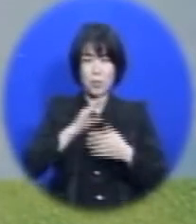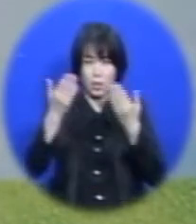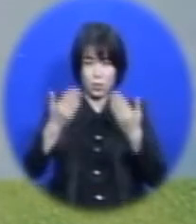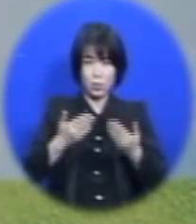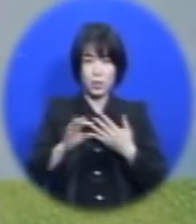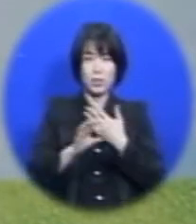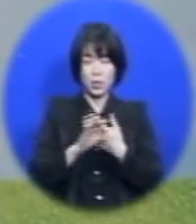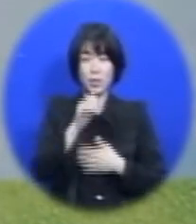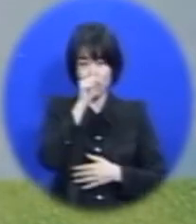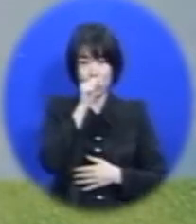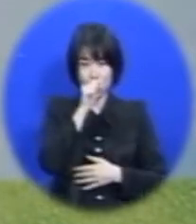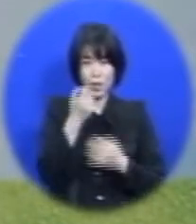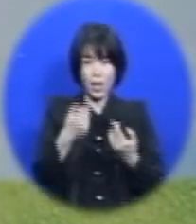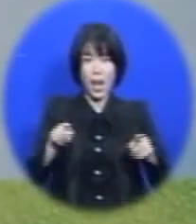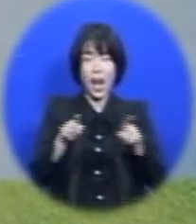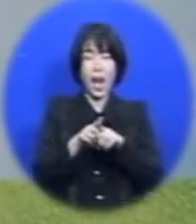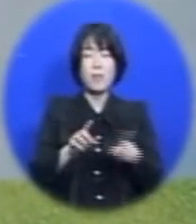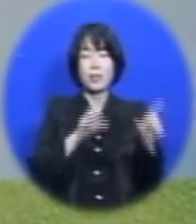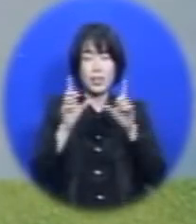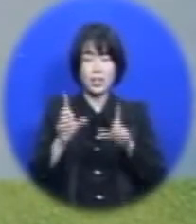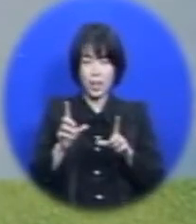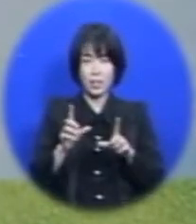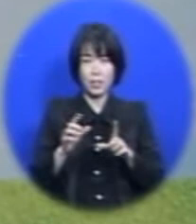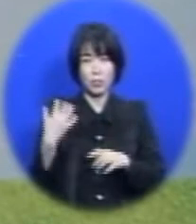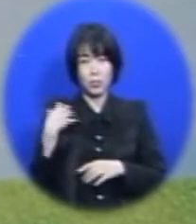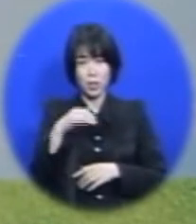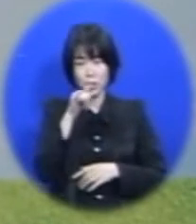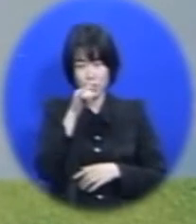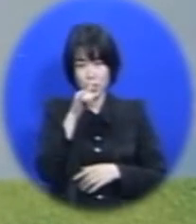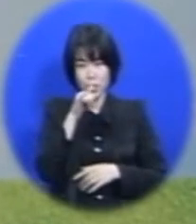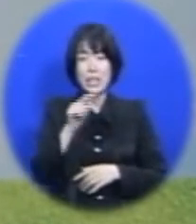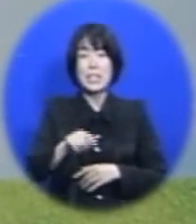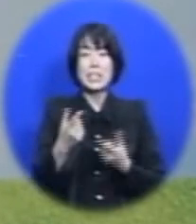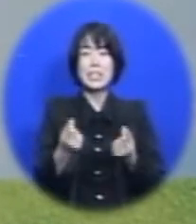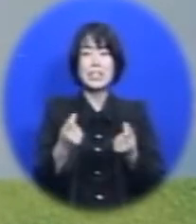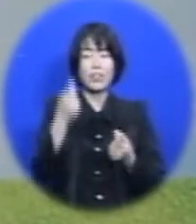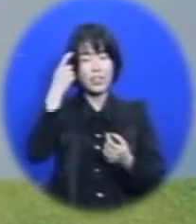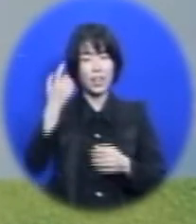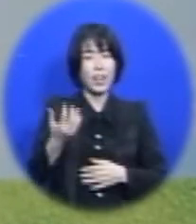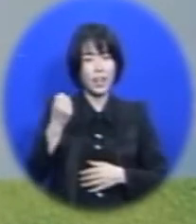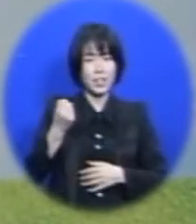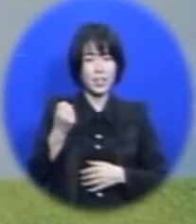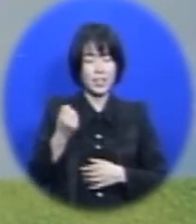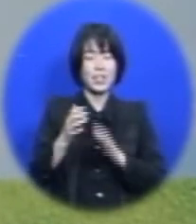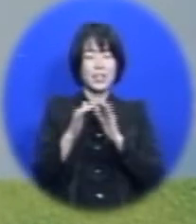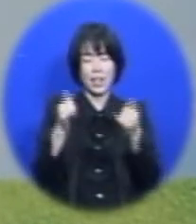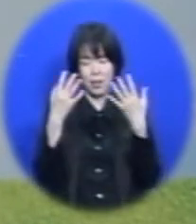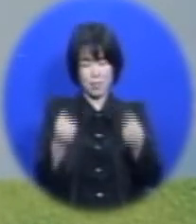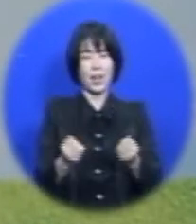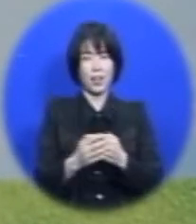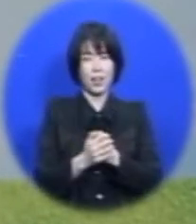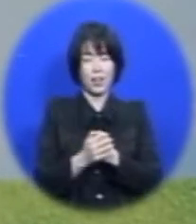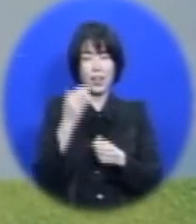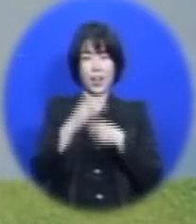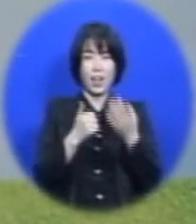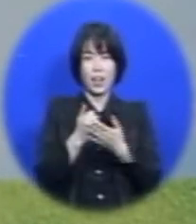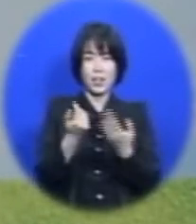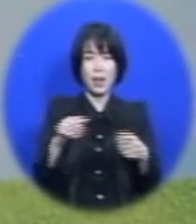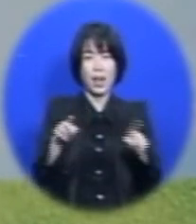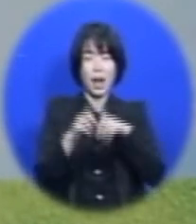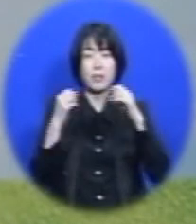계시는 거는 그냥 좀 부담스럽지요? 이런 생각하는 분들이 많습니다. 여전히 하나님이 함께 계시는